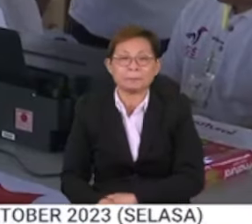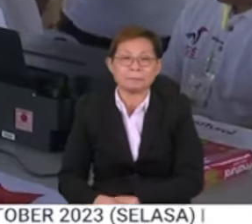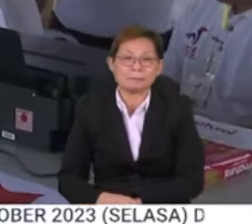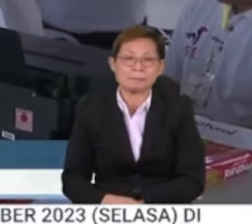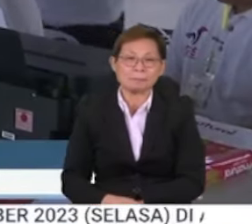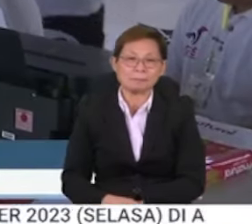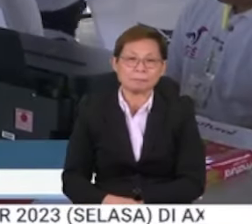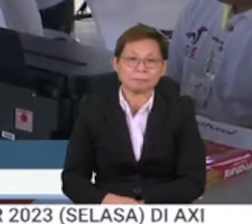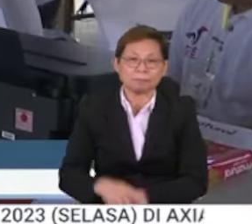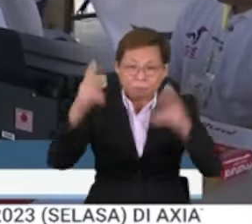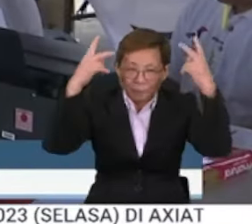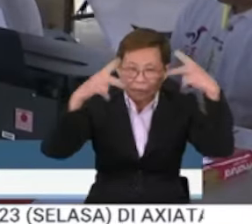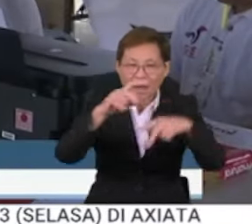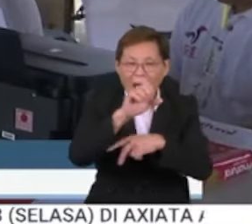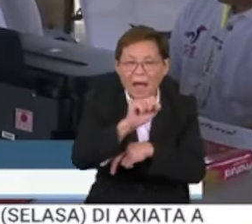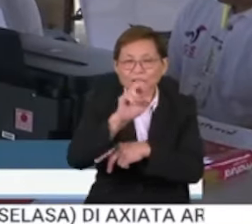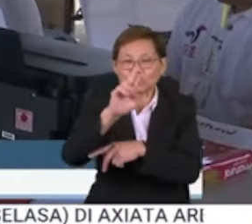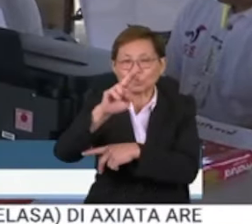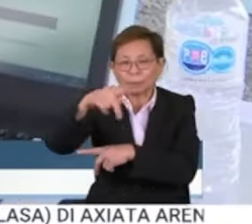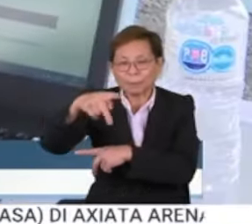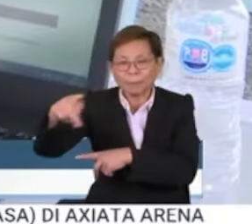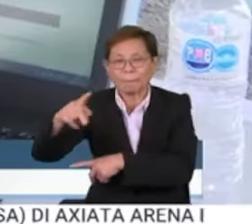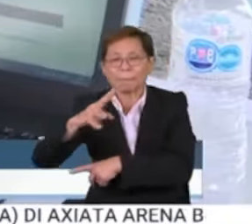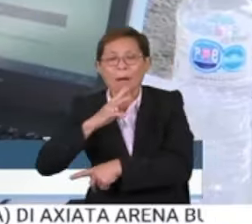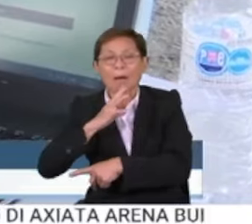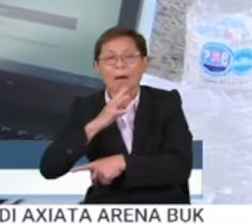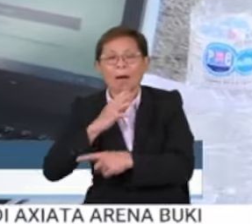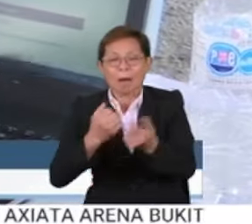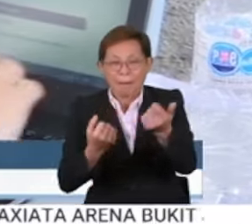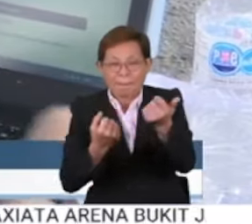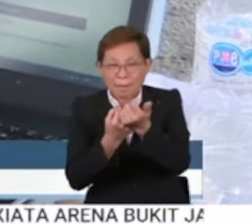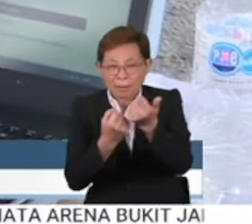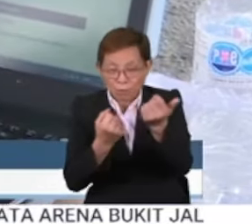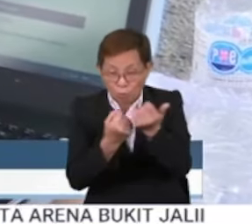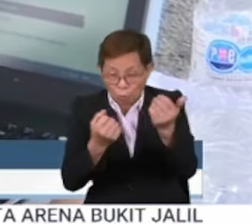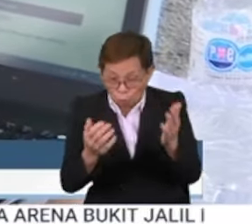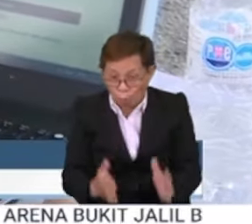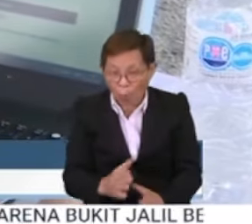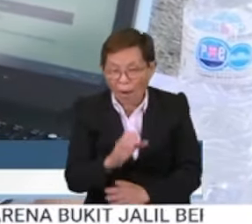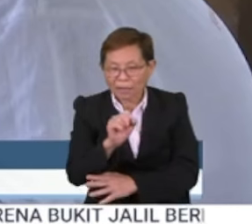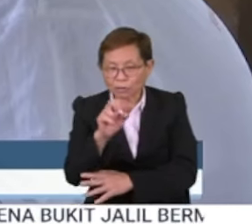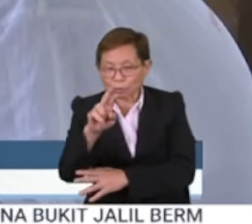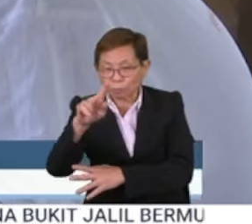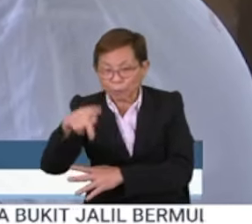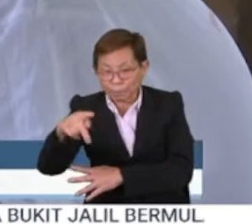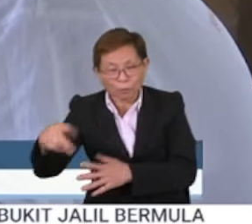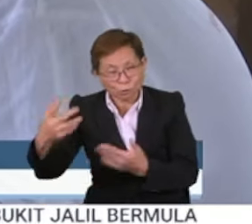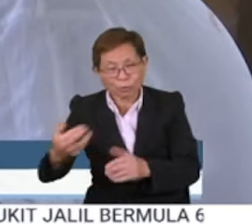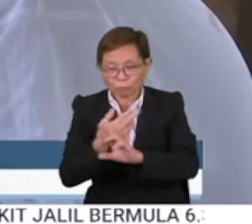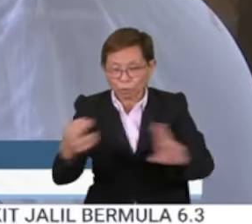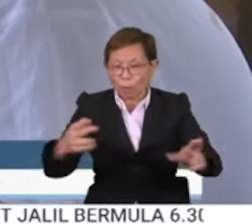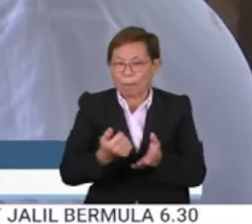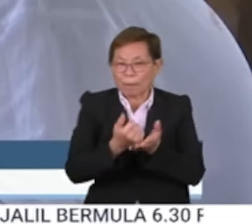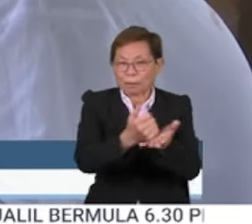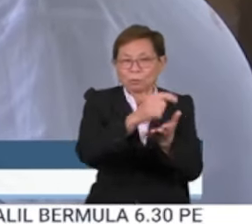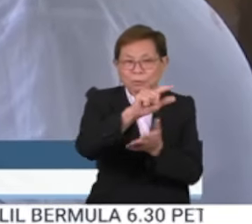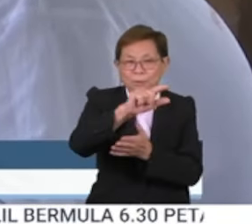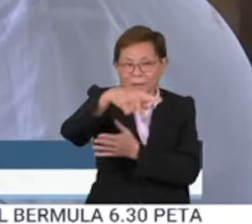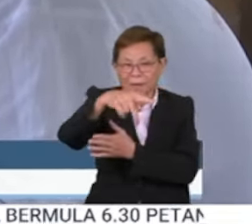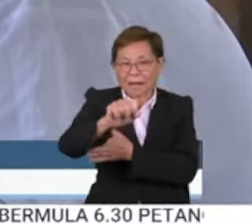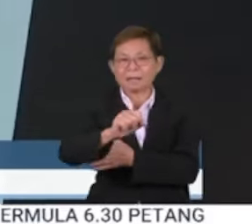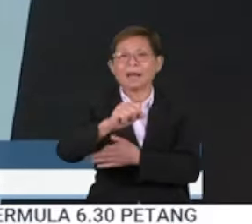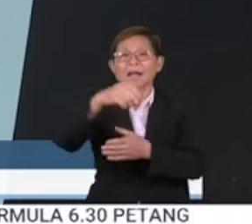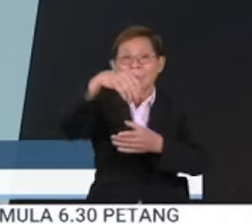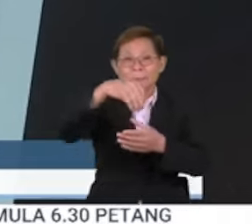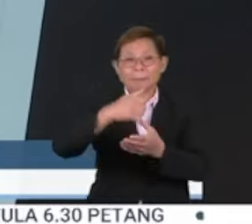Pengarah operasi SUPP Toh Koh Peng berkata, jentera parti SUPP sudah bersiap sedia dalam membantu GPS dalam pilihan